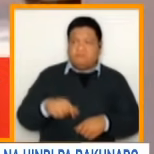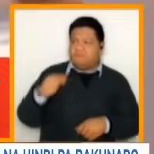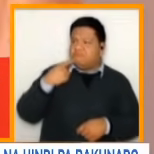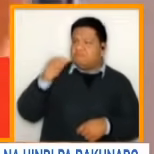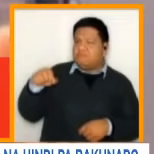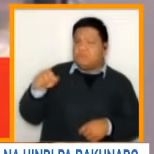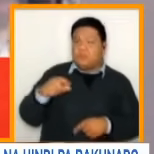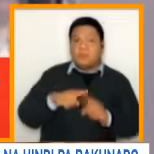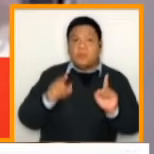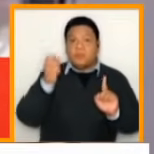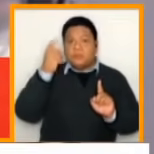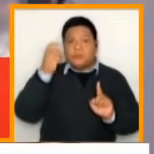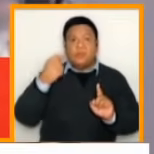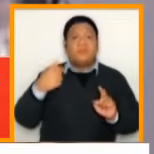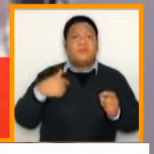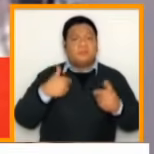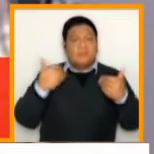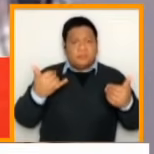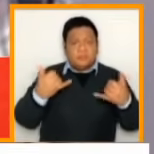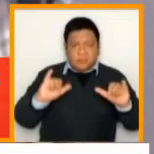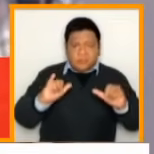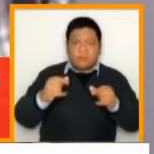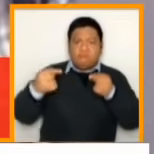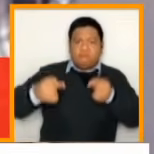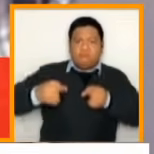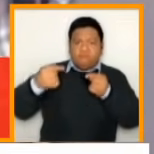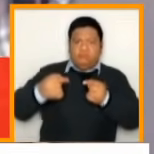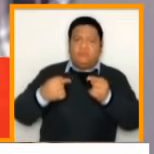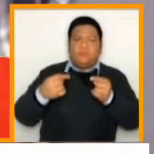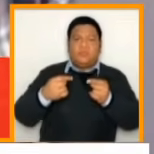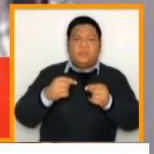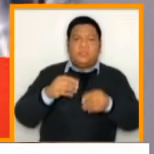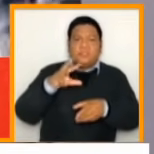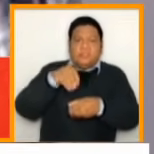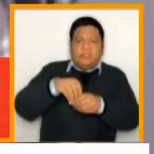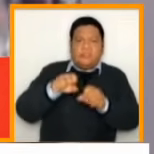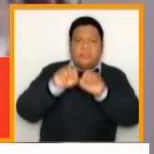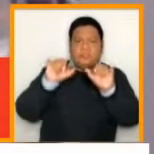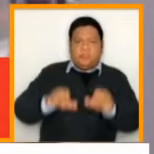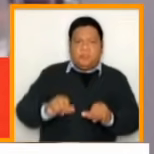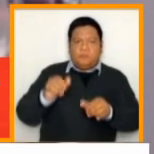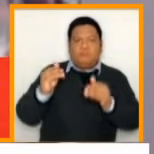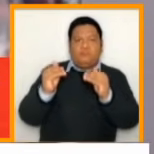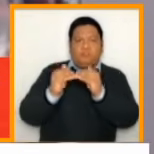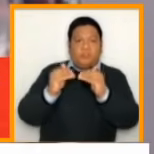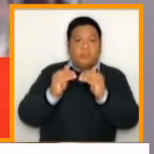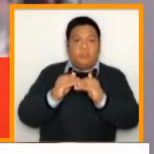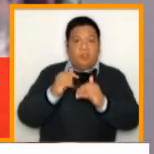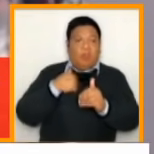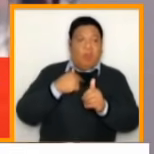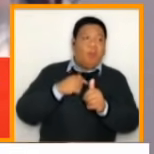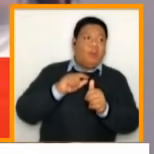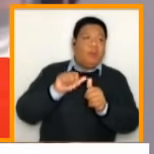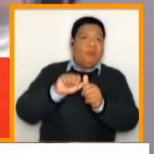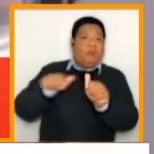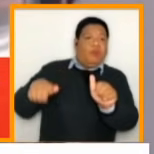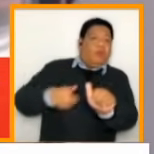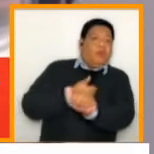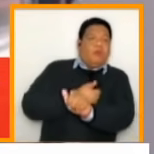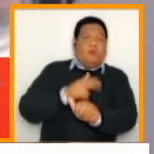within the justice system of the country. Hindi ako nag-evade ng justice system. I only fought